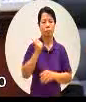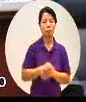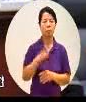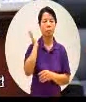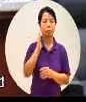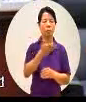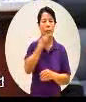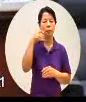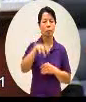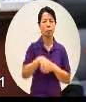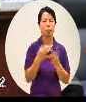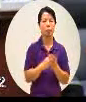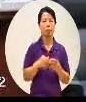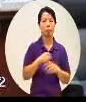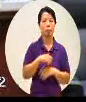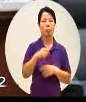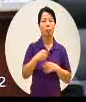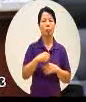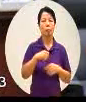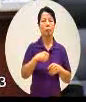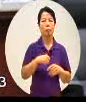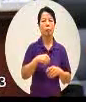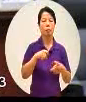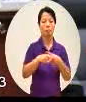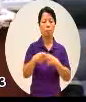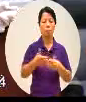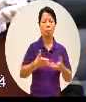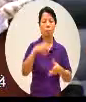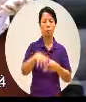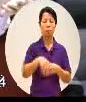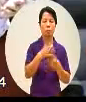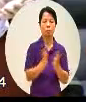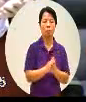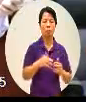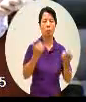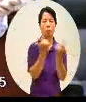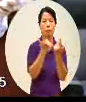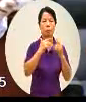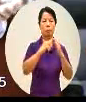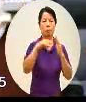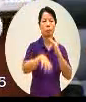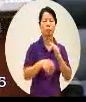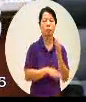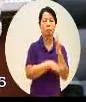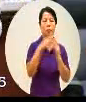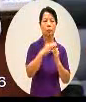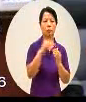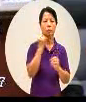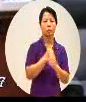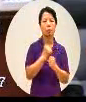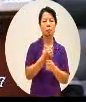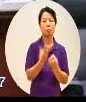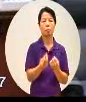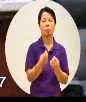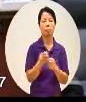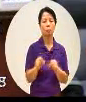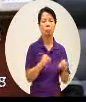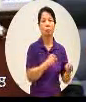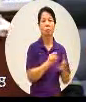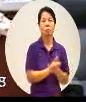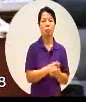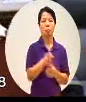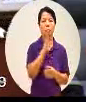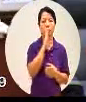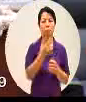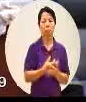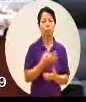长、咱干务局、建设局，我相信你知啊。北屋社区那边的防洪治水为什么一直不做？伊就讲